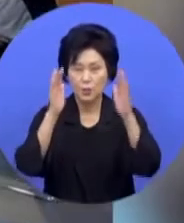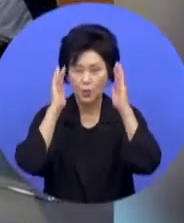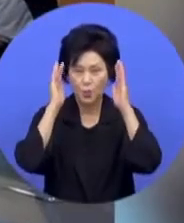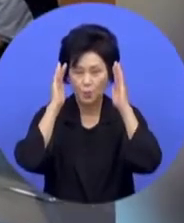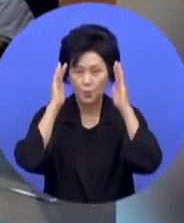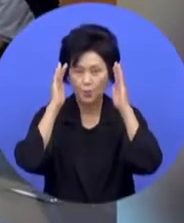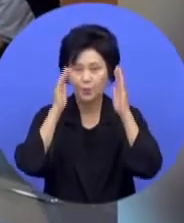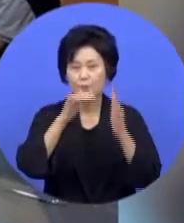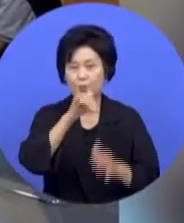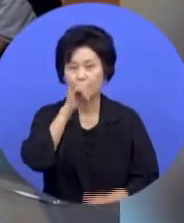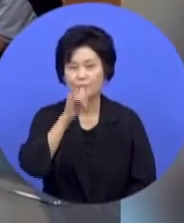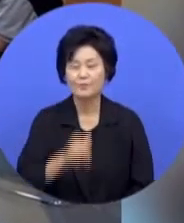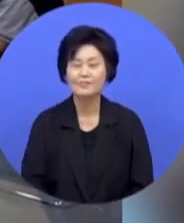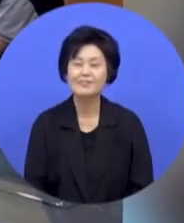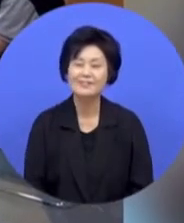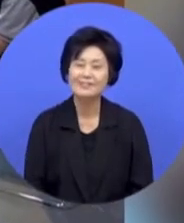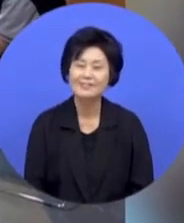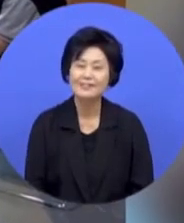네.